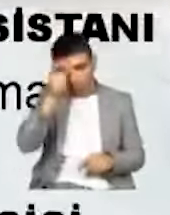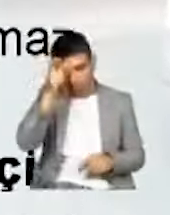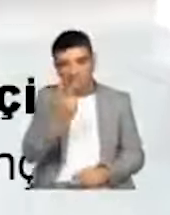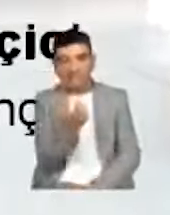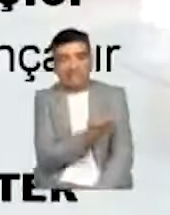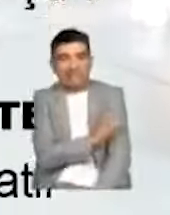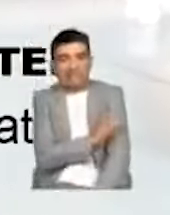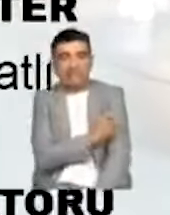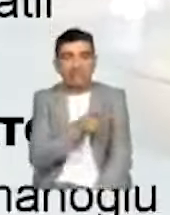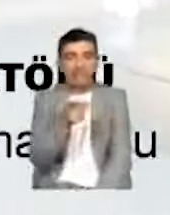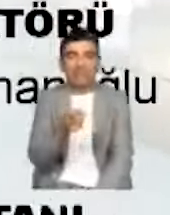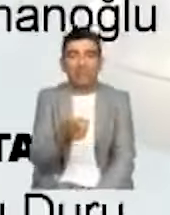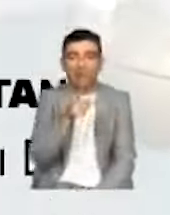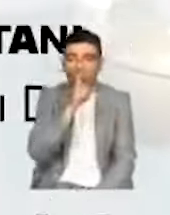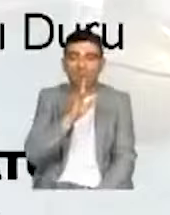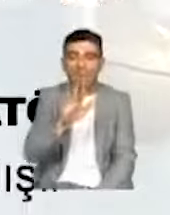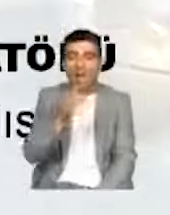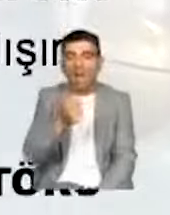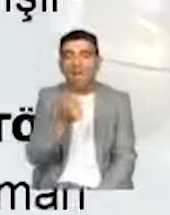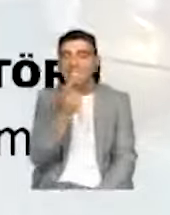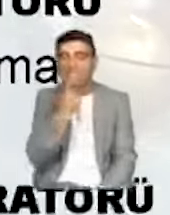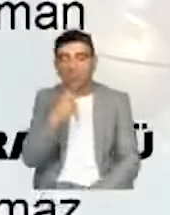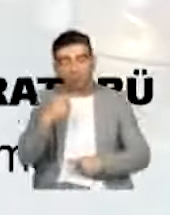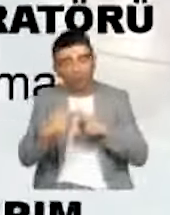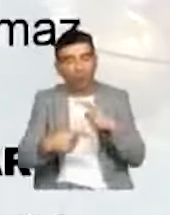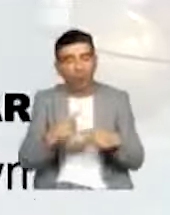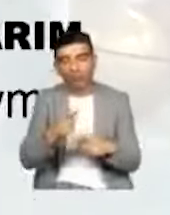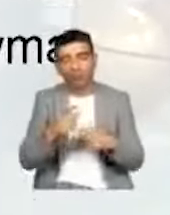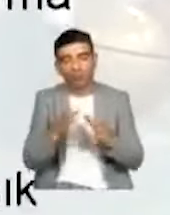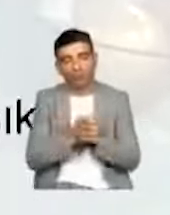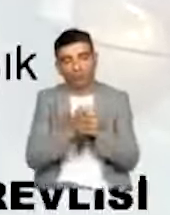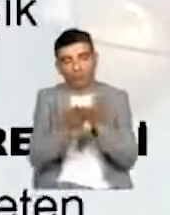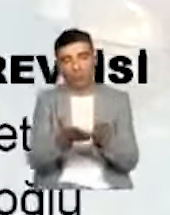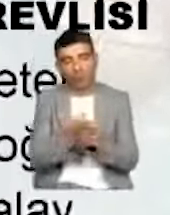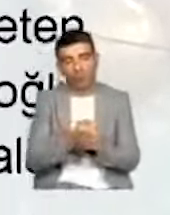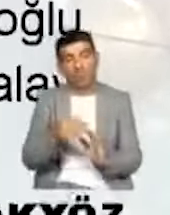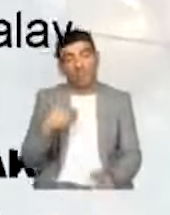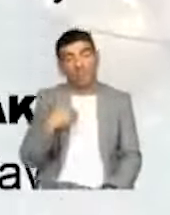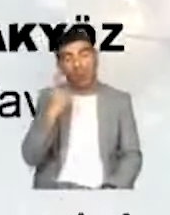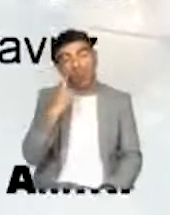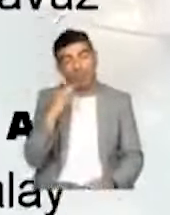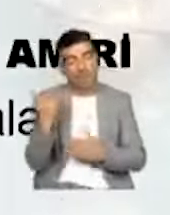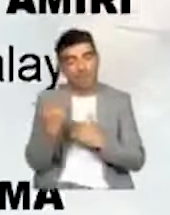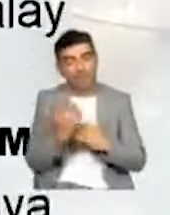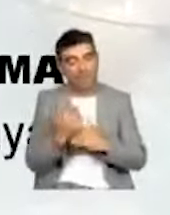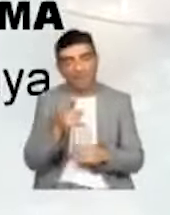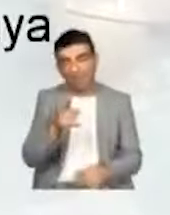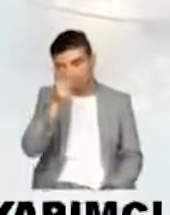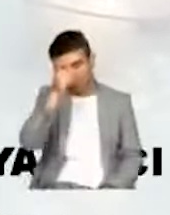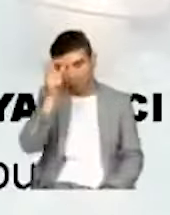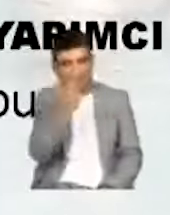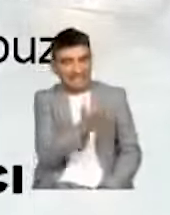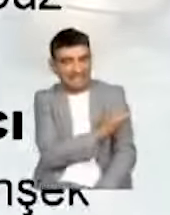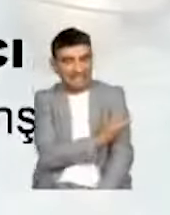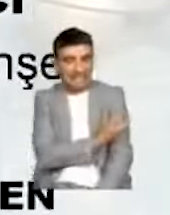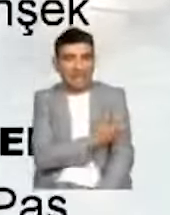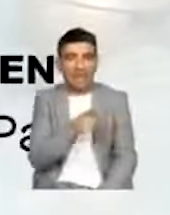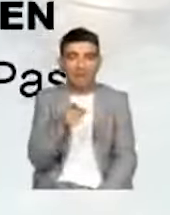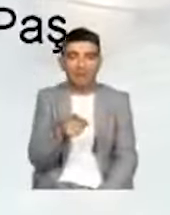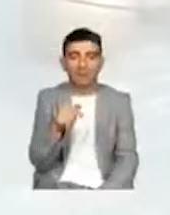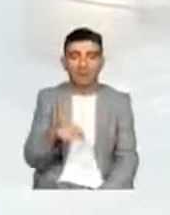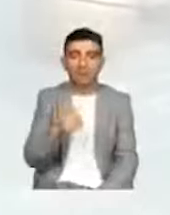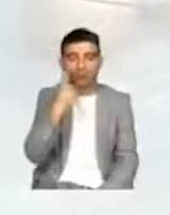kuruluşunun 156. yıl dönümünü kutluyor. Vallahi helal olsun. Bizim göz bebeğimiz, Türk Kızılayımız. Bu konuyla ilgili